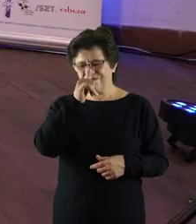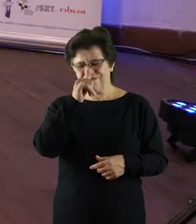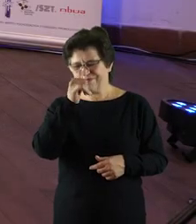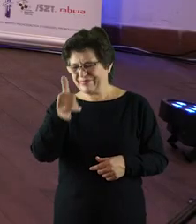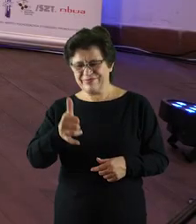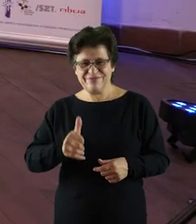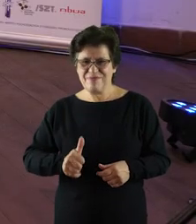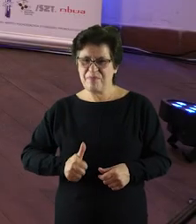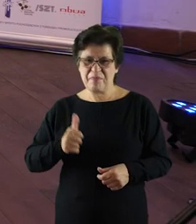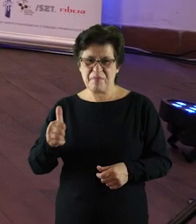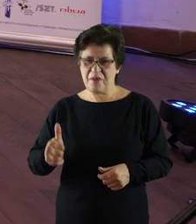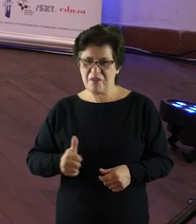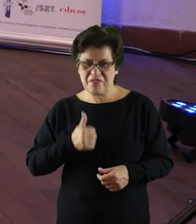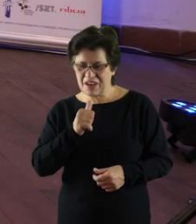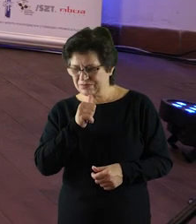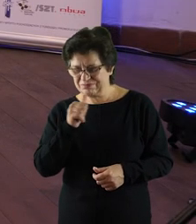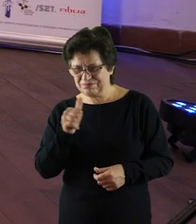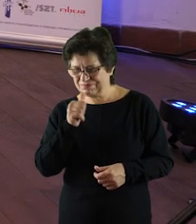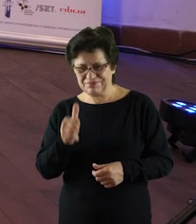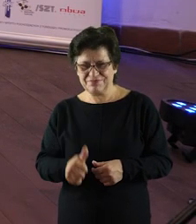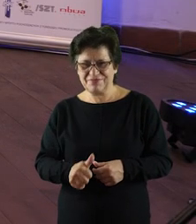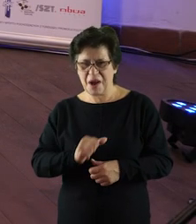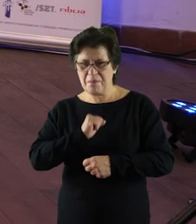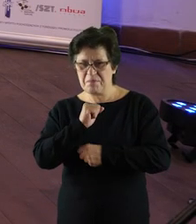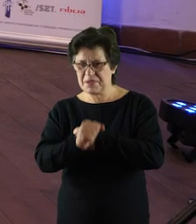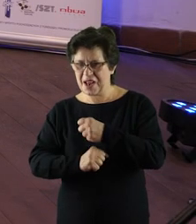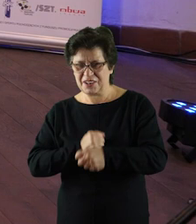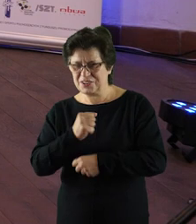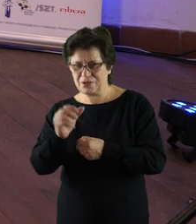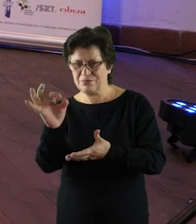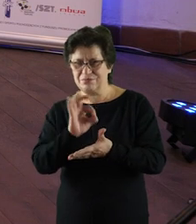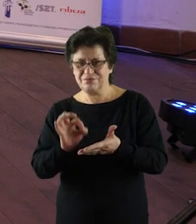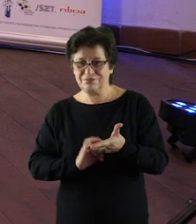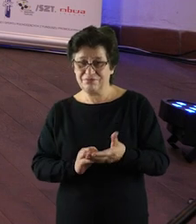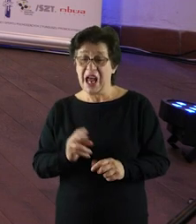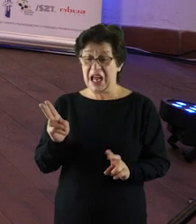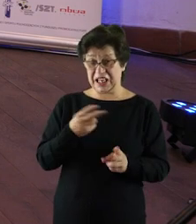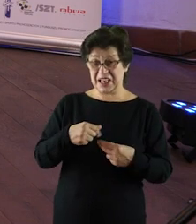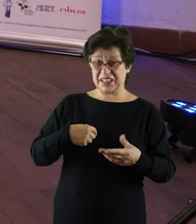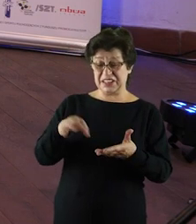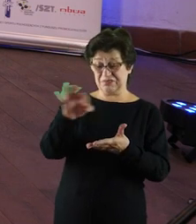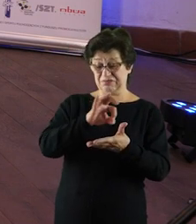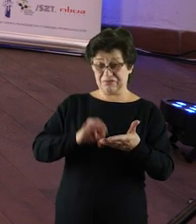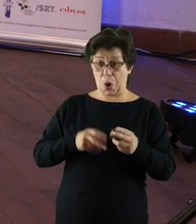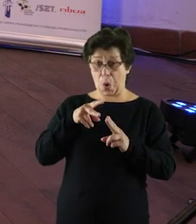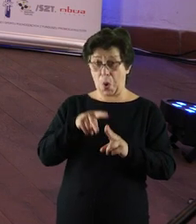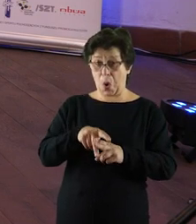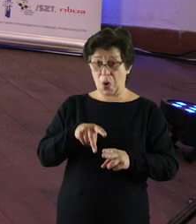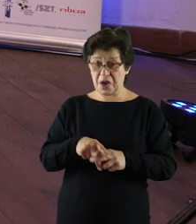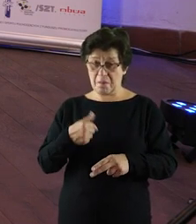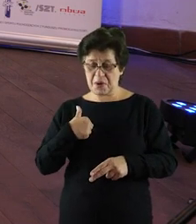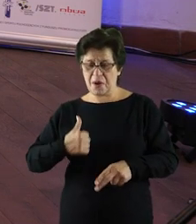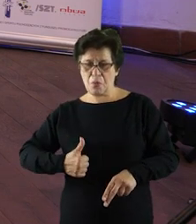się pochwalić żadną pracą przeciętną, bo kiedyś narysowałam konia i byłam z tego bardzo